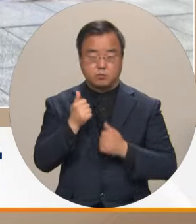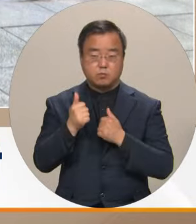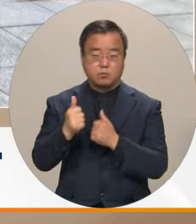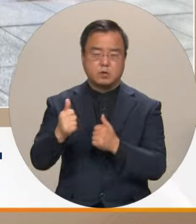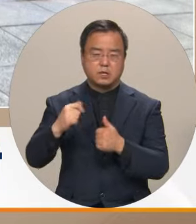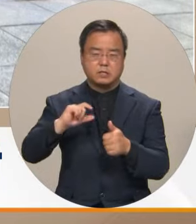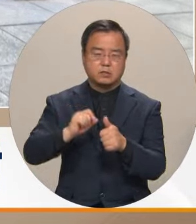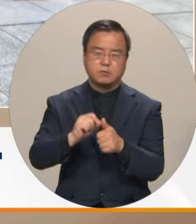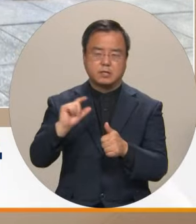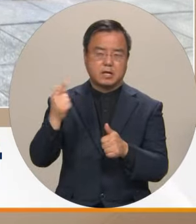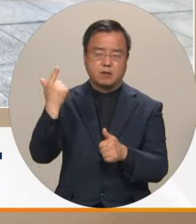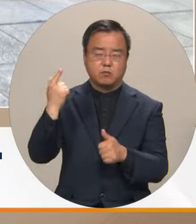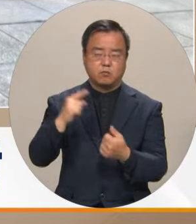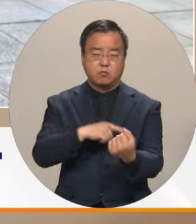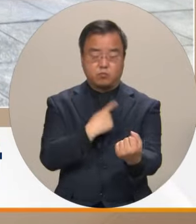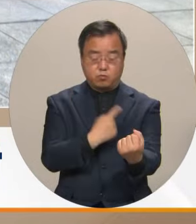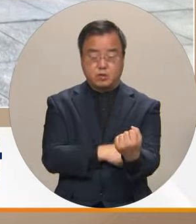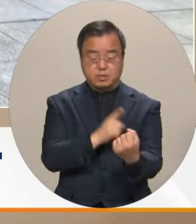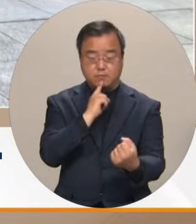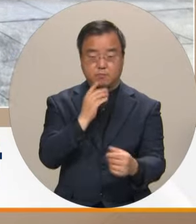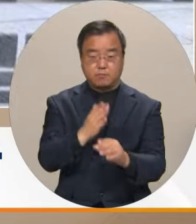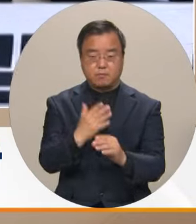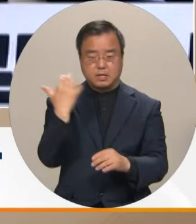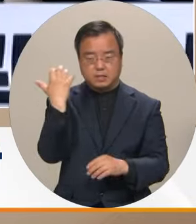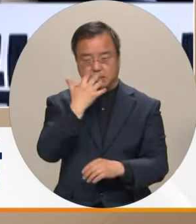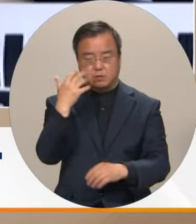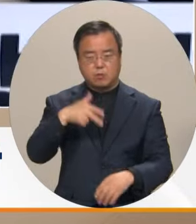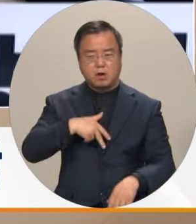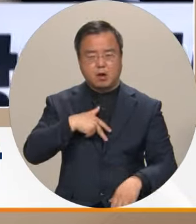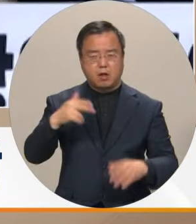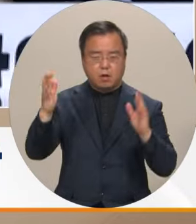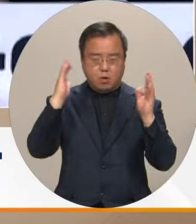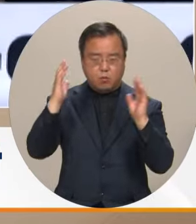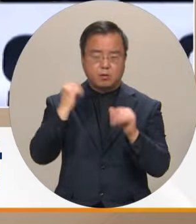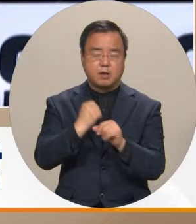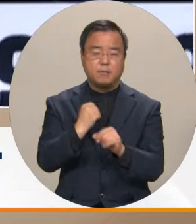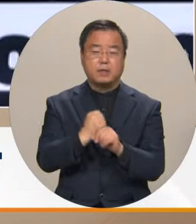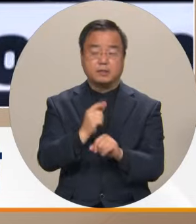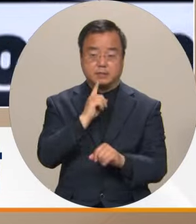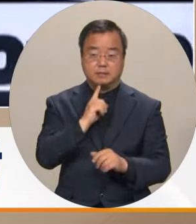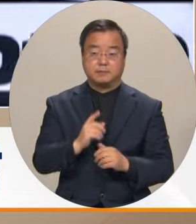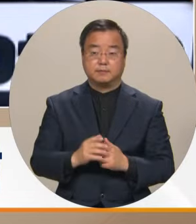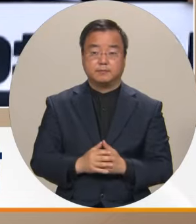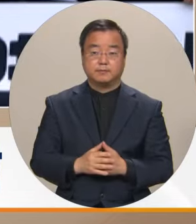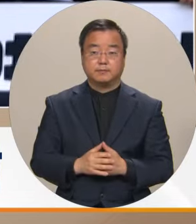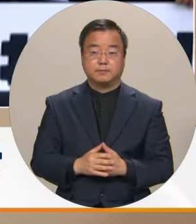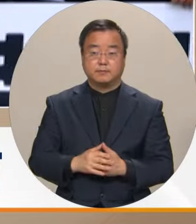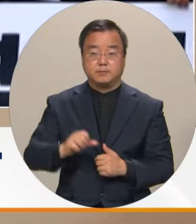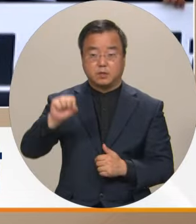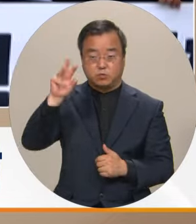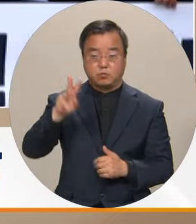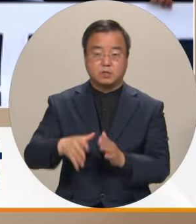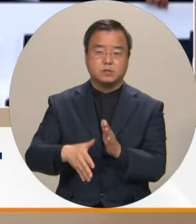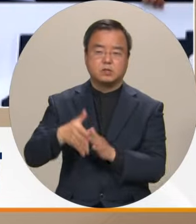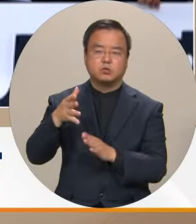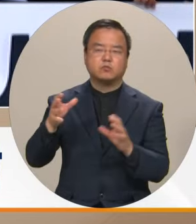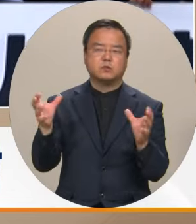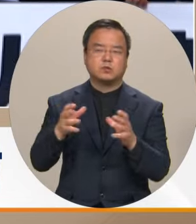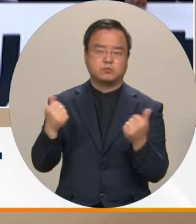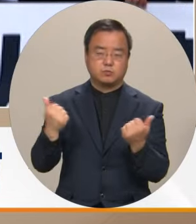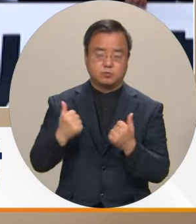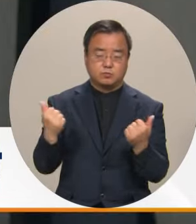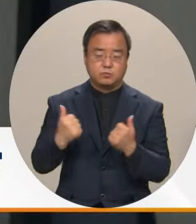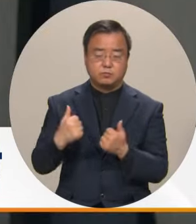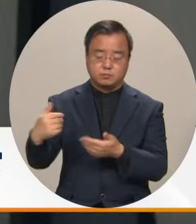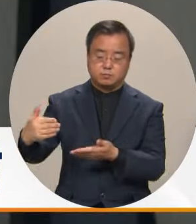명시해 학생들의 성정체성 혼란을 야기했다고 주장하기도 했습니다 광주 의회는이 서명에 대한